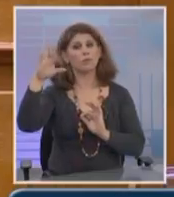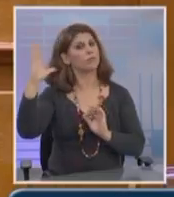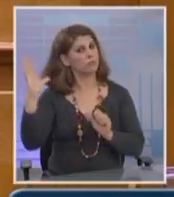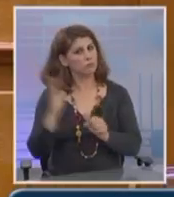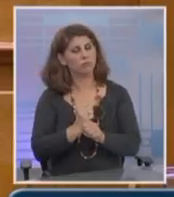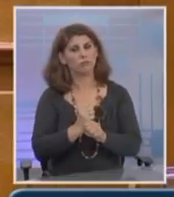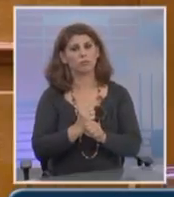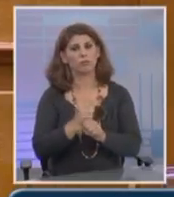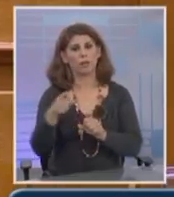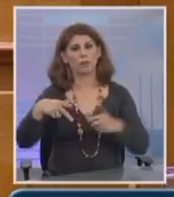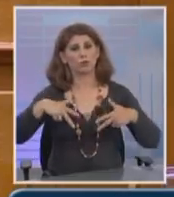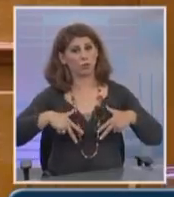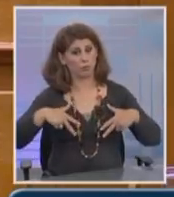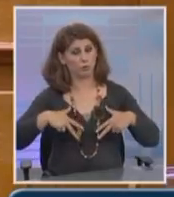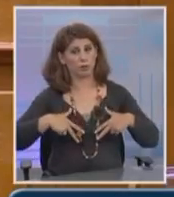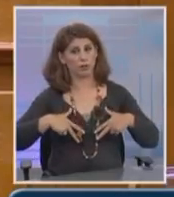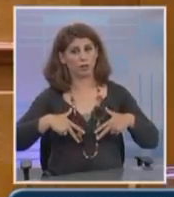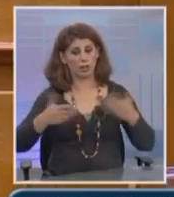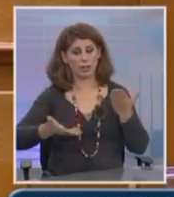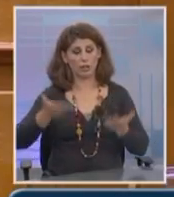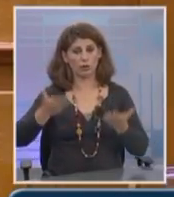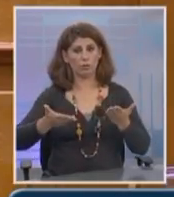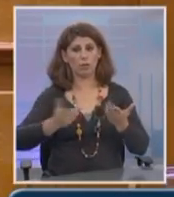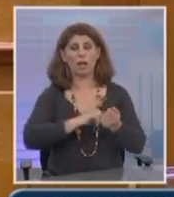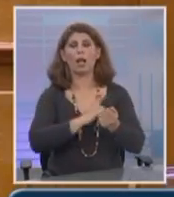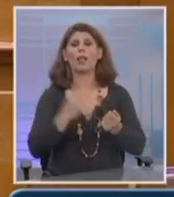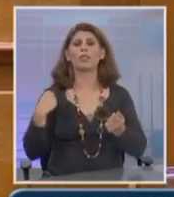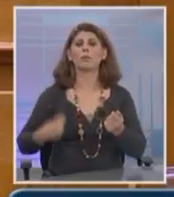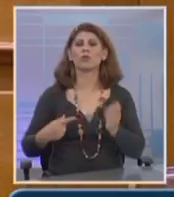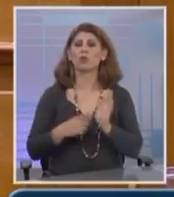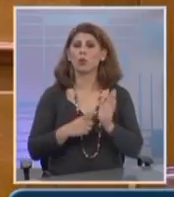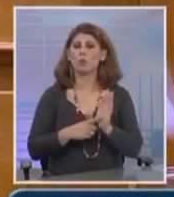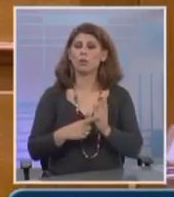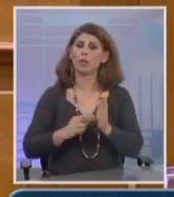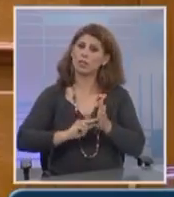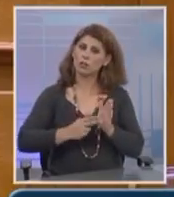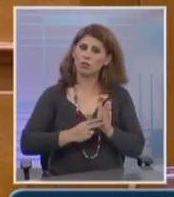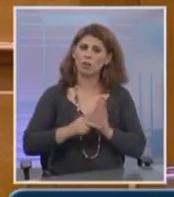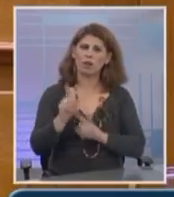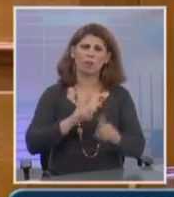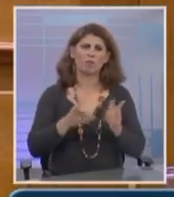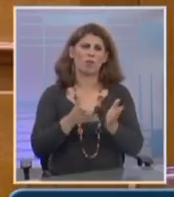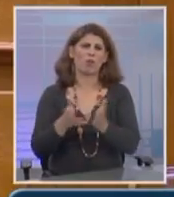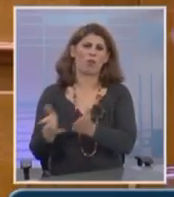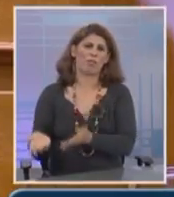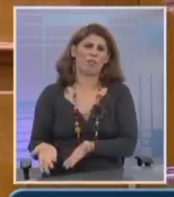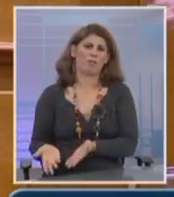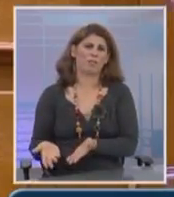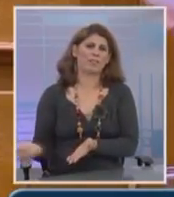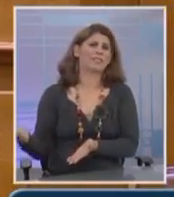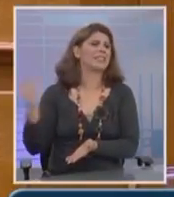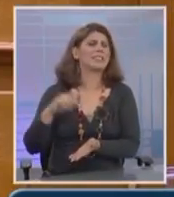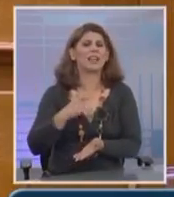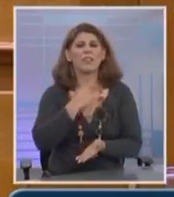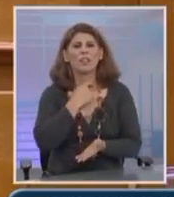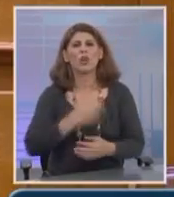επιτευχθεί από τα εμπλεκόμενα υπουργεία ισοδύναμη δημοσιονομική εξοικονόμηση. Ποιον κοροϊδεύετε, κύριε Τσίπρα? Τι άλλο θα